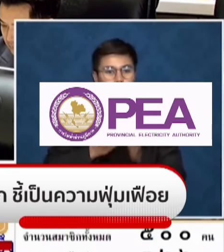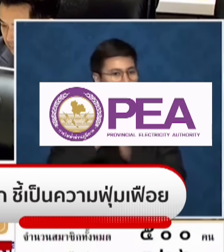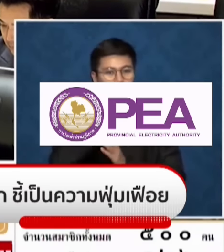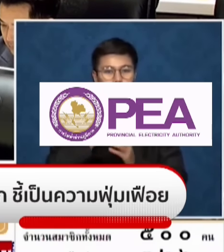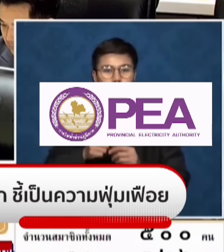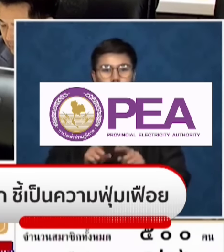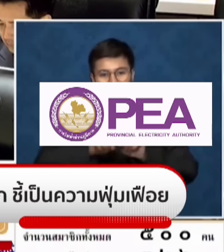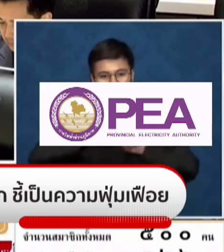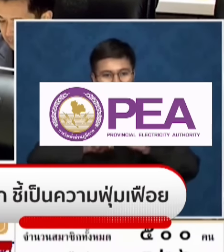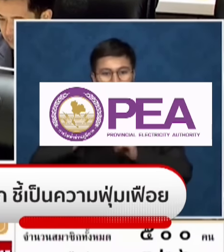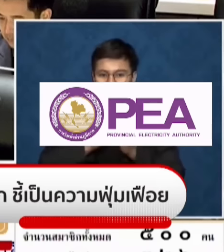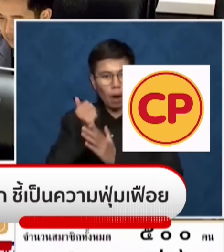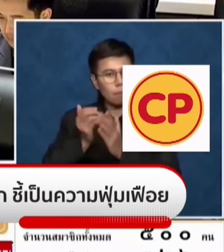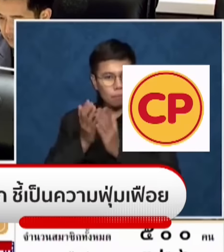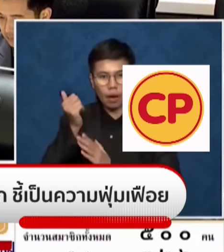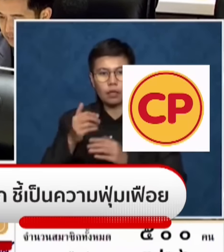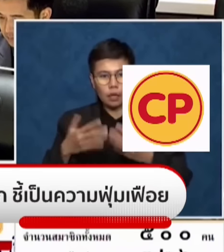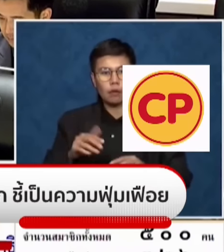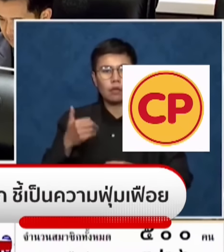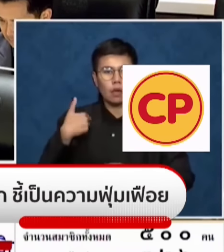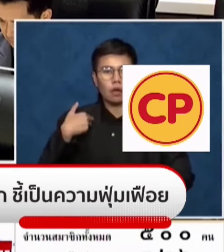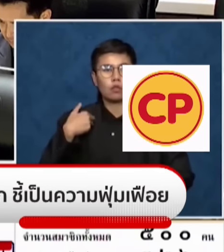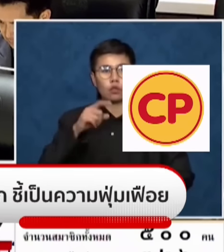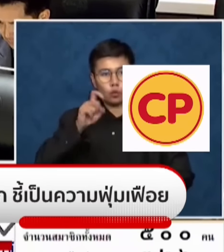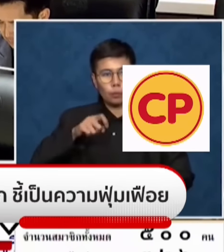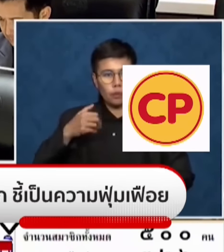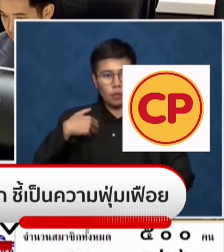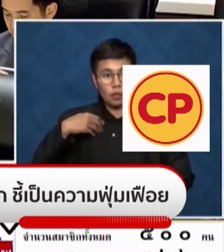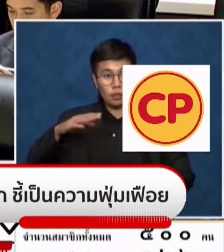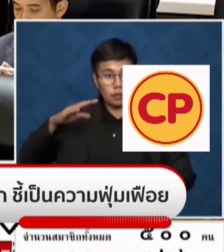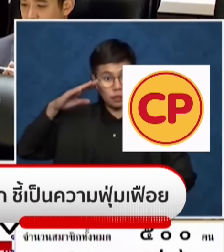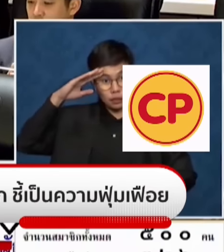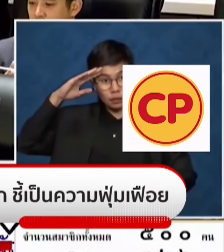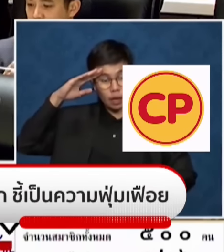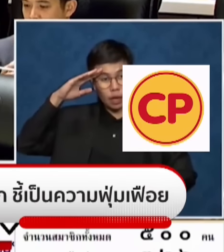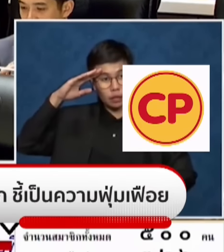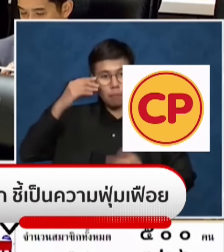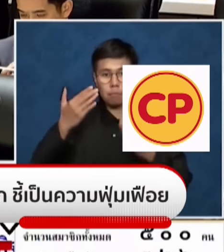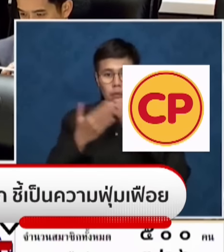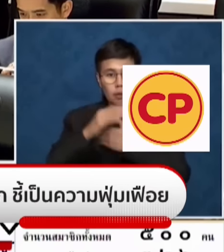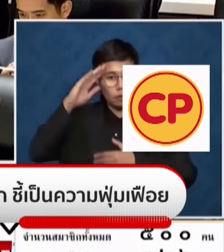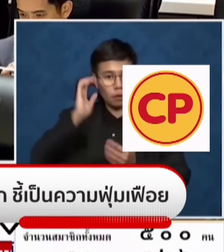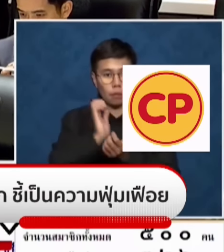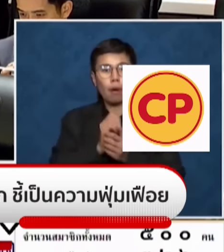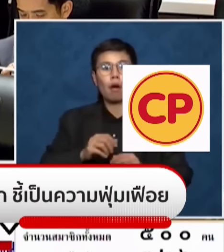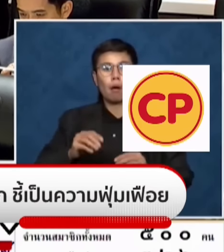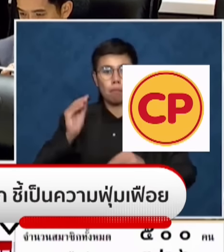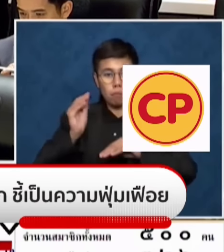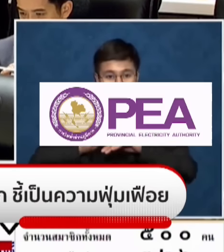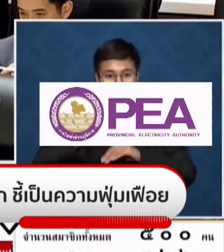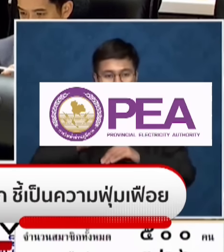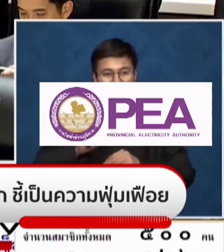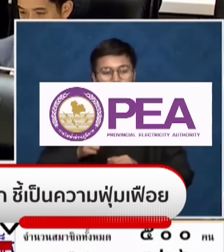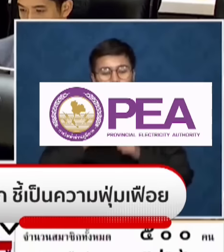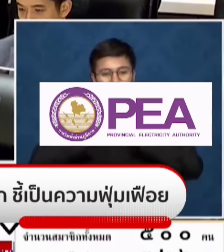กตัวชี้วัดได้แล้วแทนที่เราจะได้ถอดความเป็นทหารออกจากตำรวจลดอาวุธหนักเน้นไปที่การเพิ่มขีดความสามารถของต